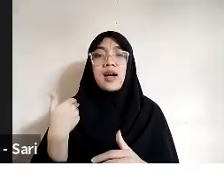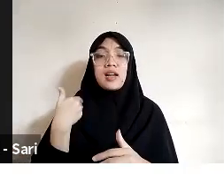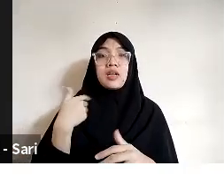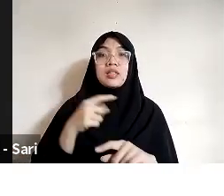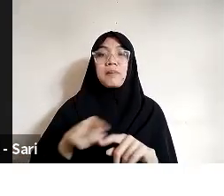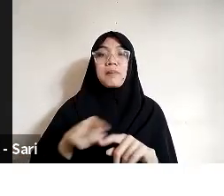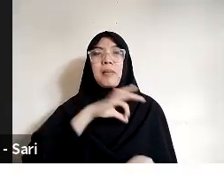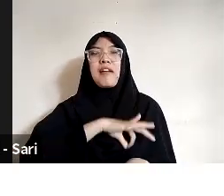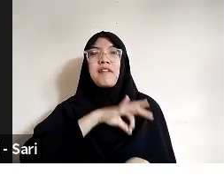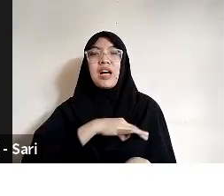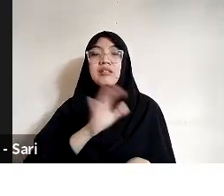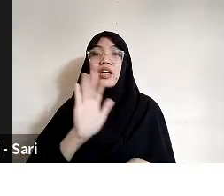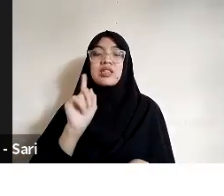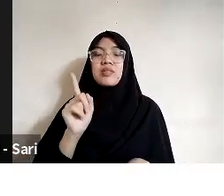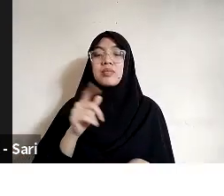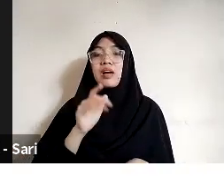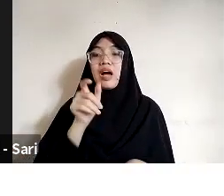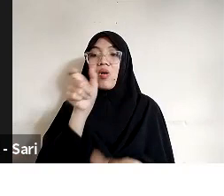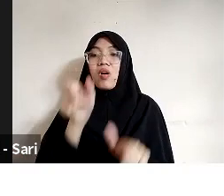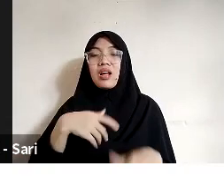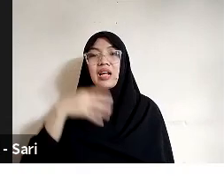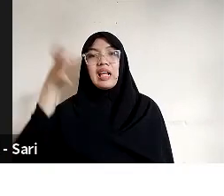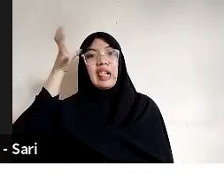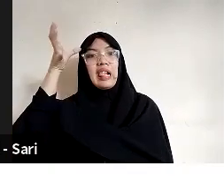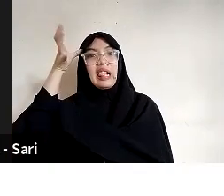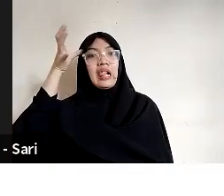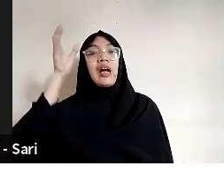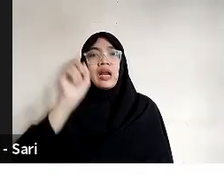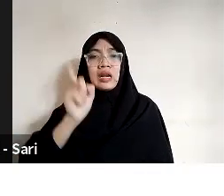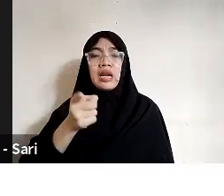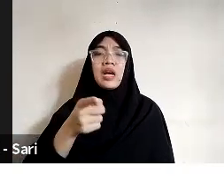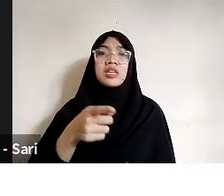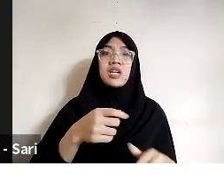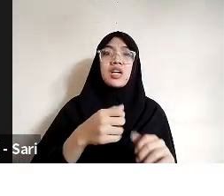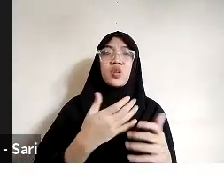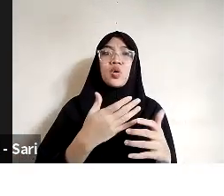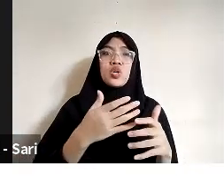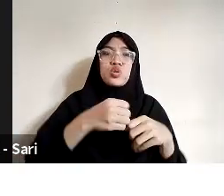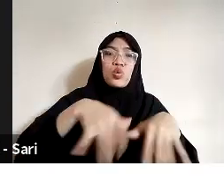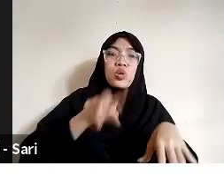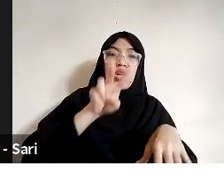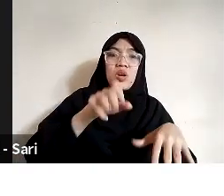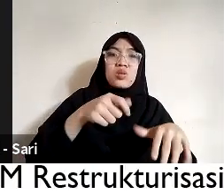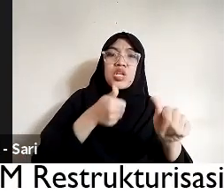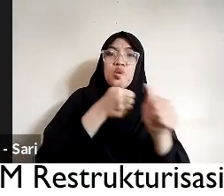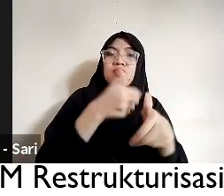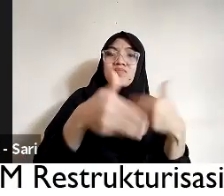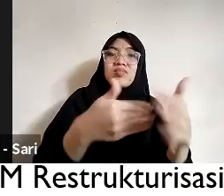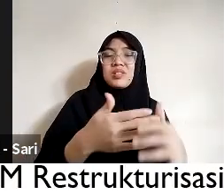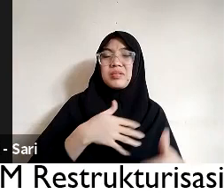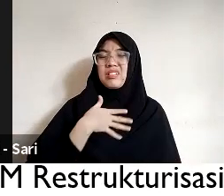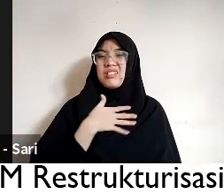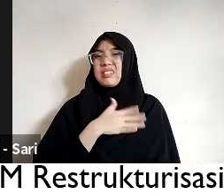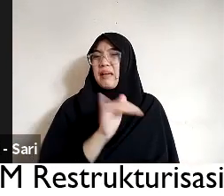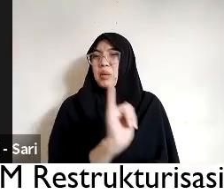memanfaatkan karena ada yang tidak tahu, dan juga biasanya ada prosedur yang dilalui, mungkin juga tidak mau melakukannya